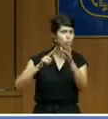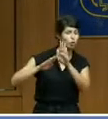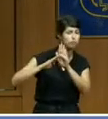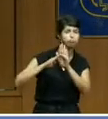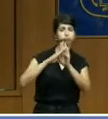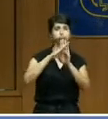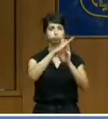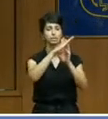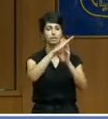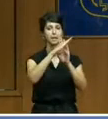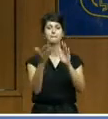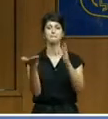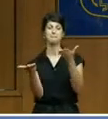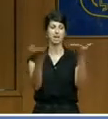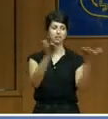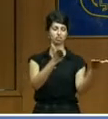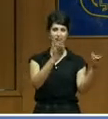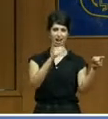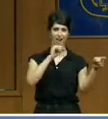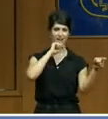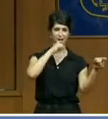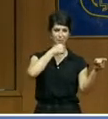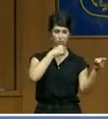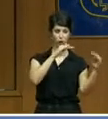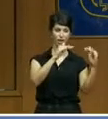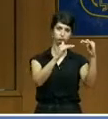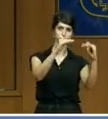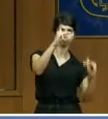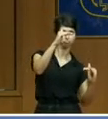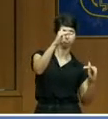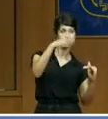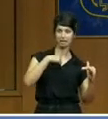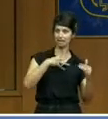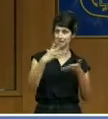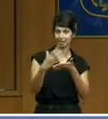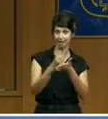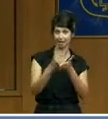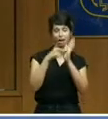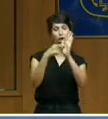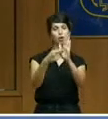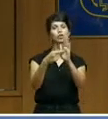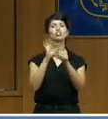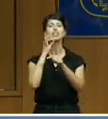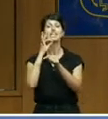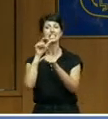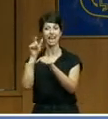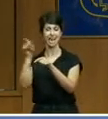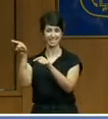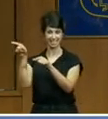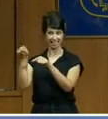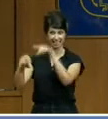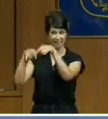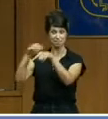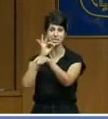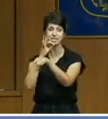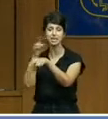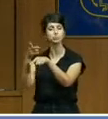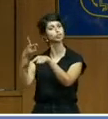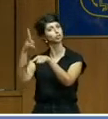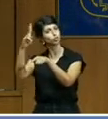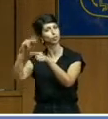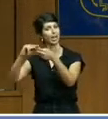בהשוואה לפרטים המבוגרים. וגם אני לשמחתי הצלחתי להראות שהזואידים הצעירים יש להם יותר